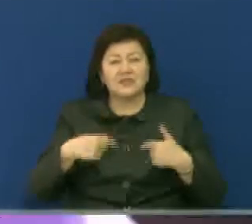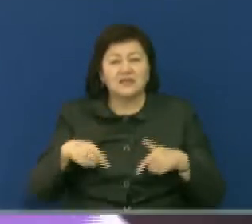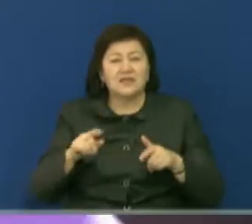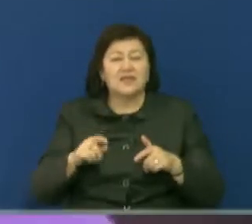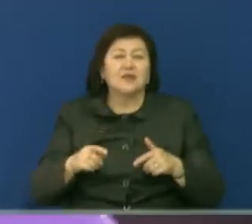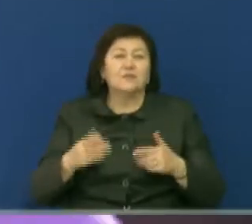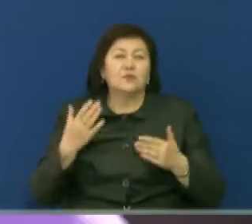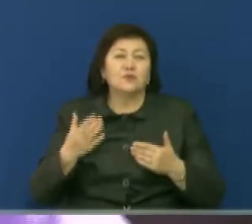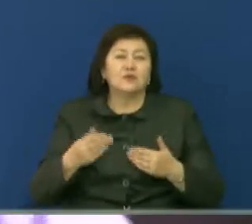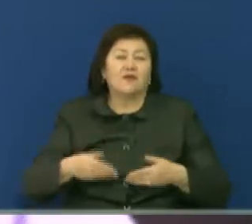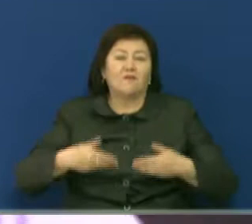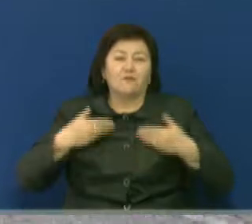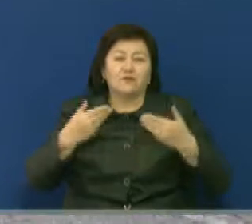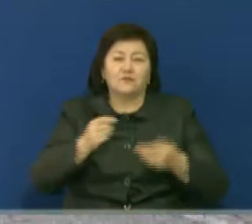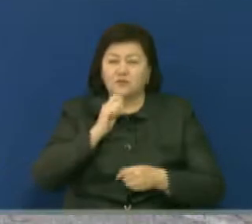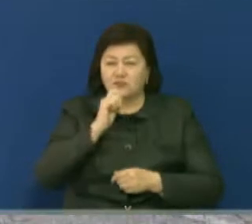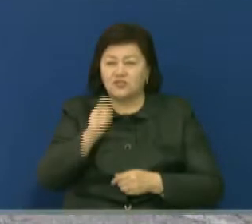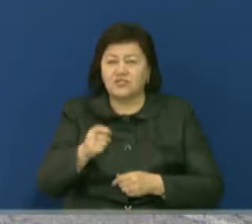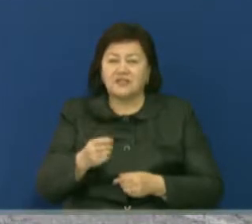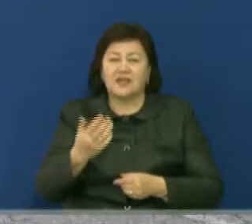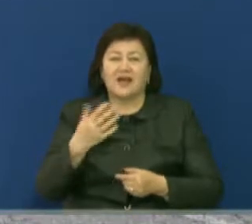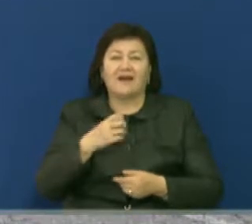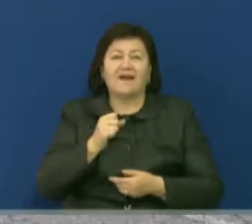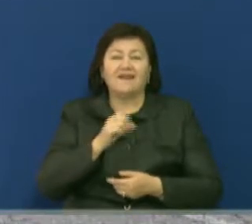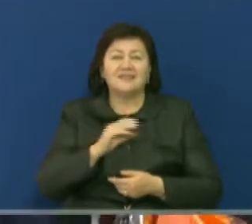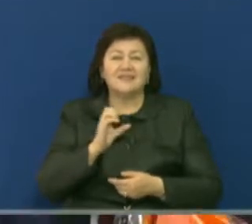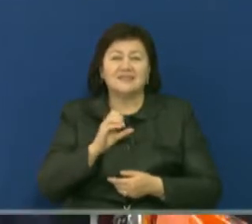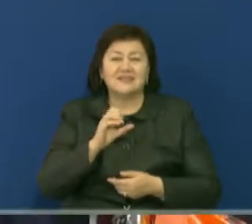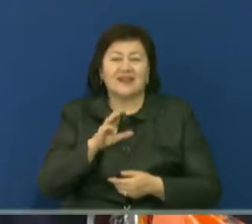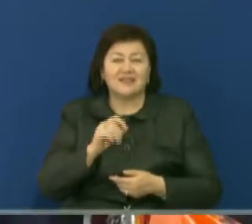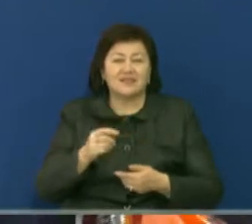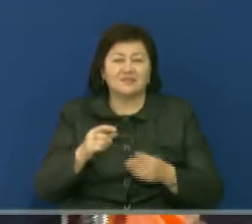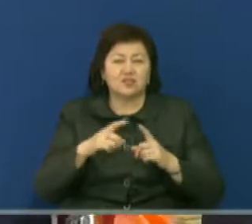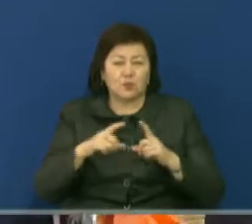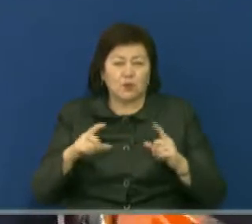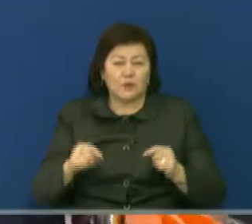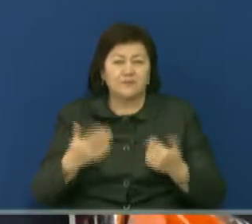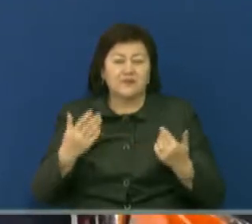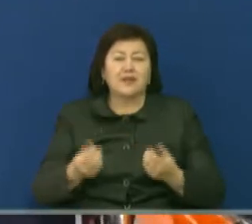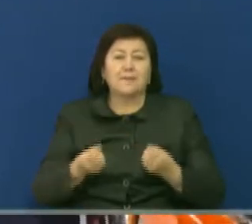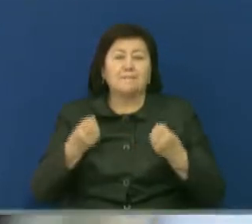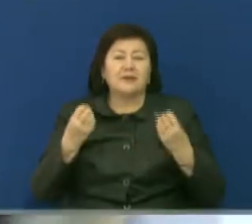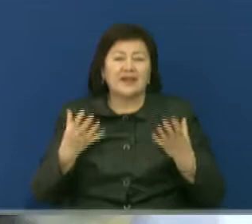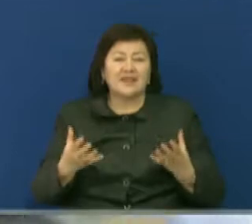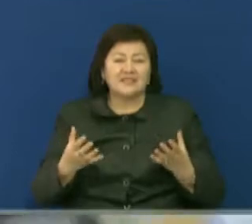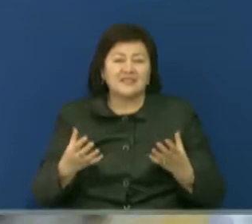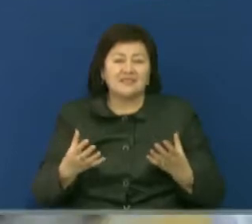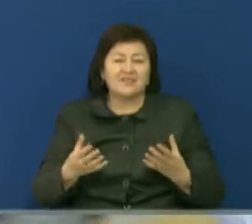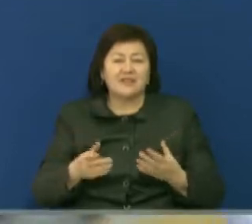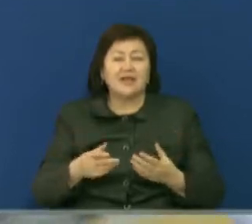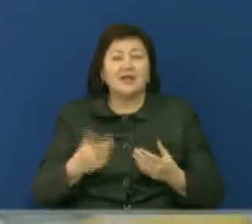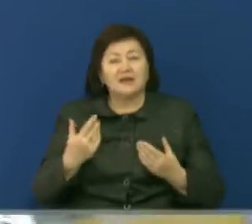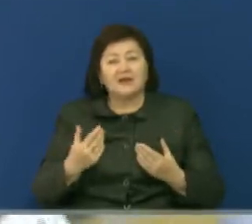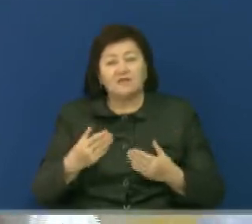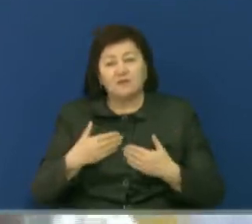вручение аттестатов внутри каждой школы. Кроме того, не допускается проведение банкетов или празднования мероприятия в других развлекательных